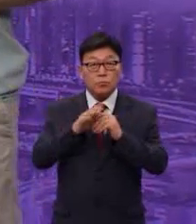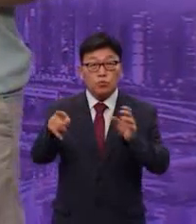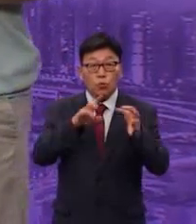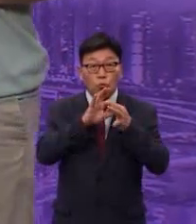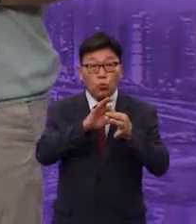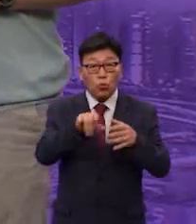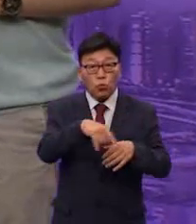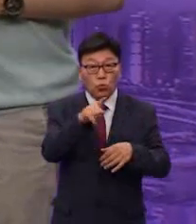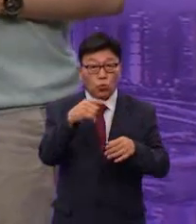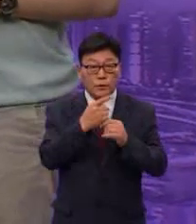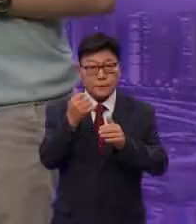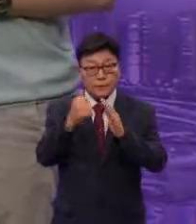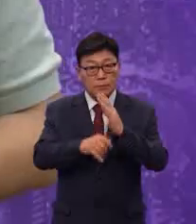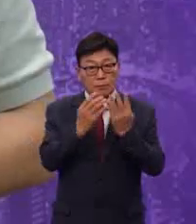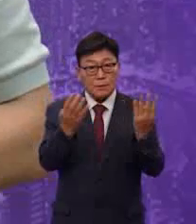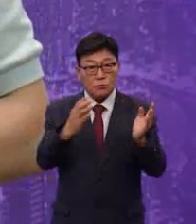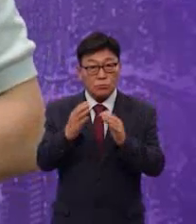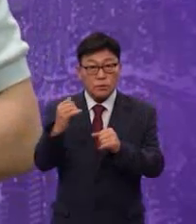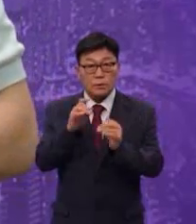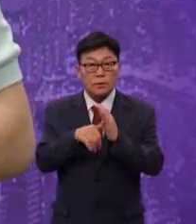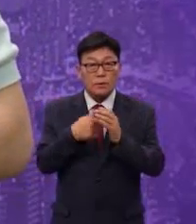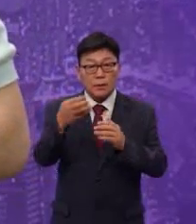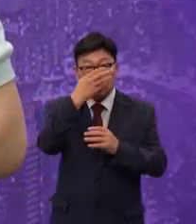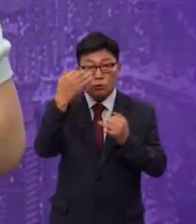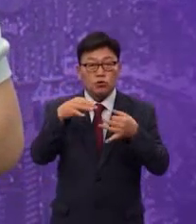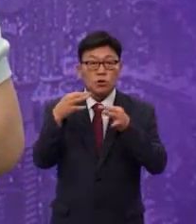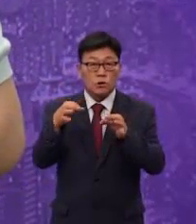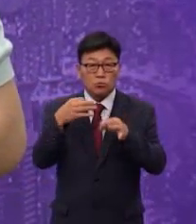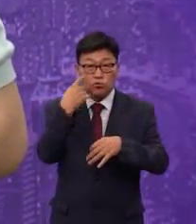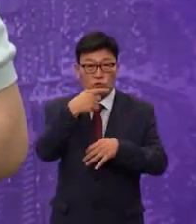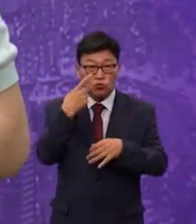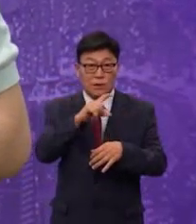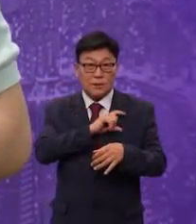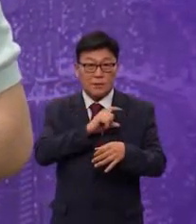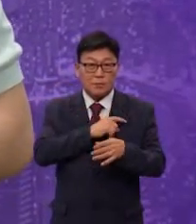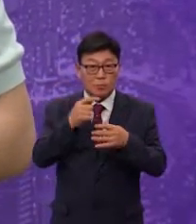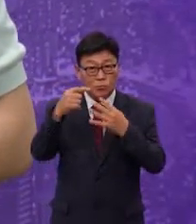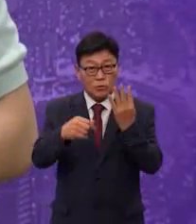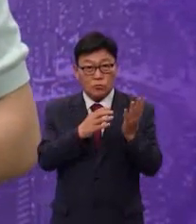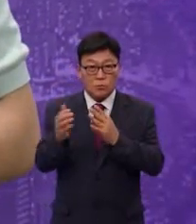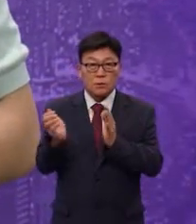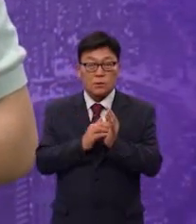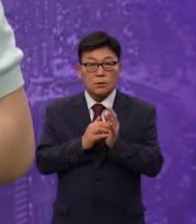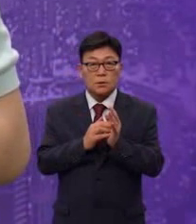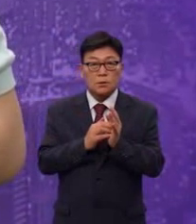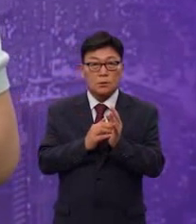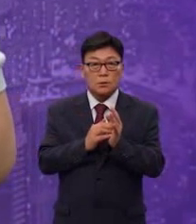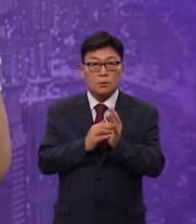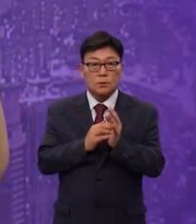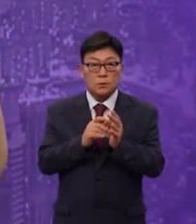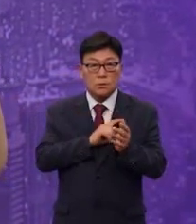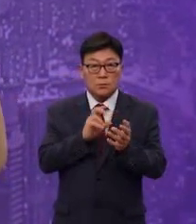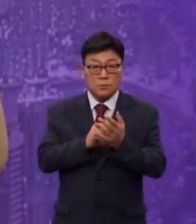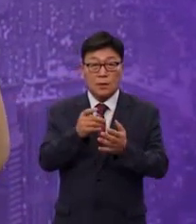저희는 실패 박람회를 준비를 하면서 청년금융론이란 이름으로 프로그램을 준비를 했고요.